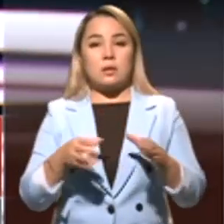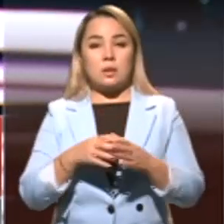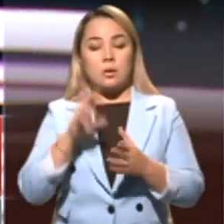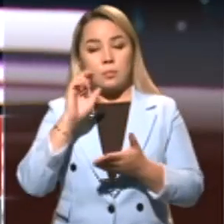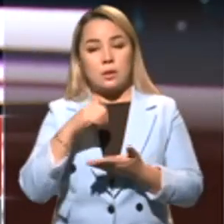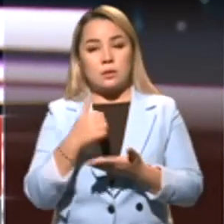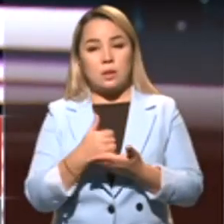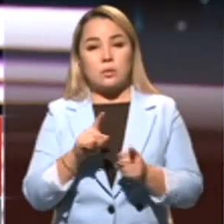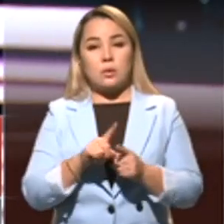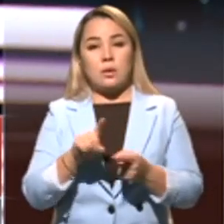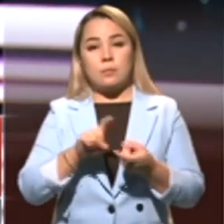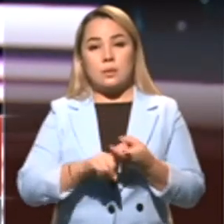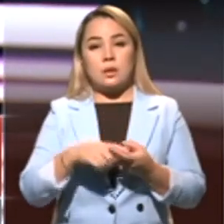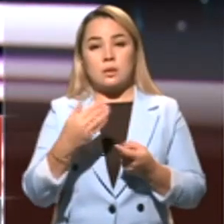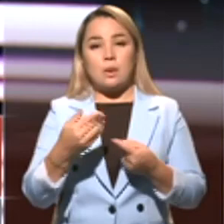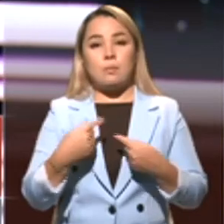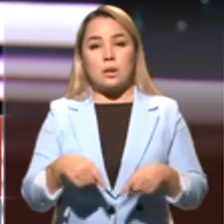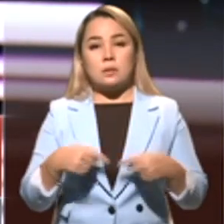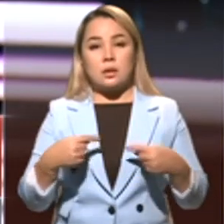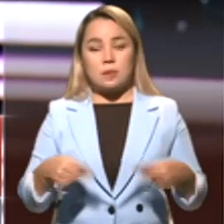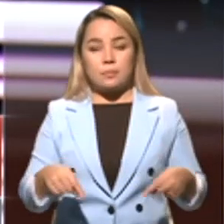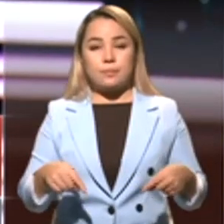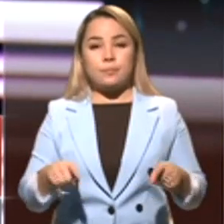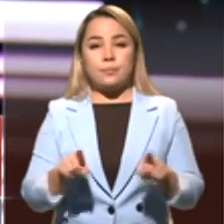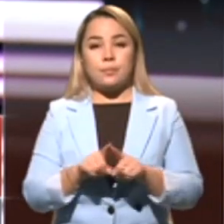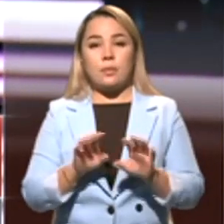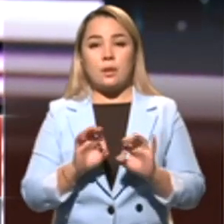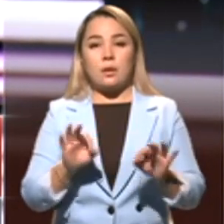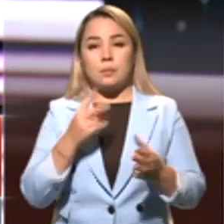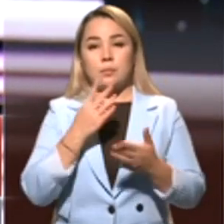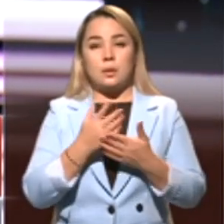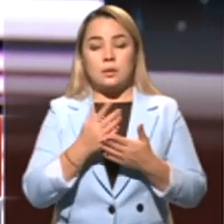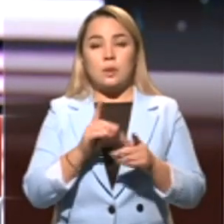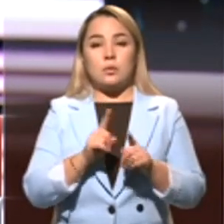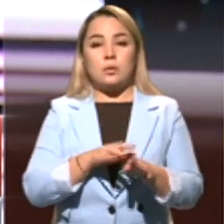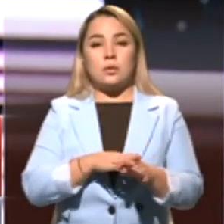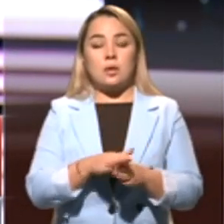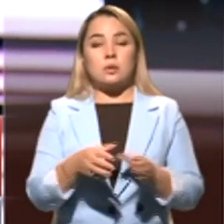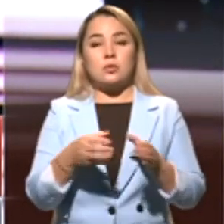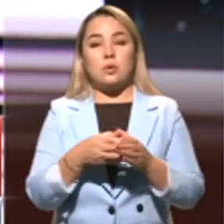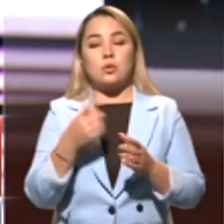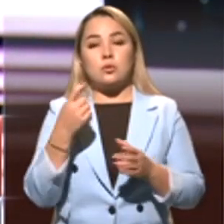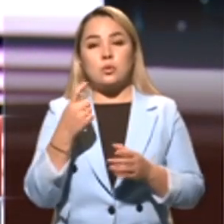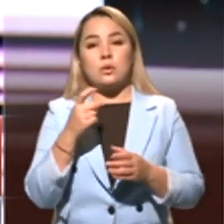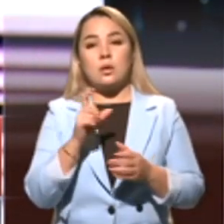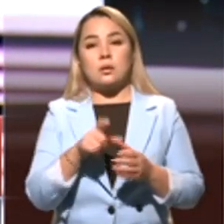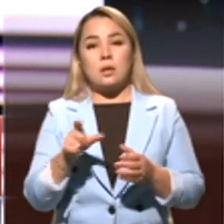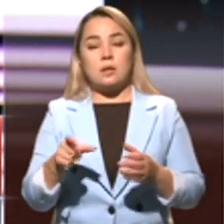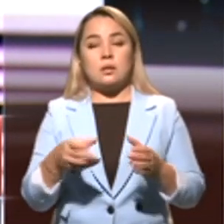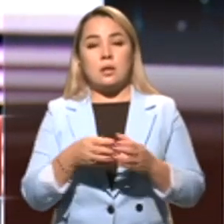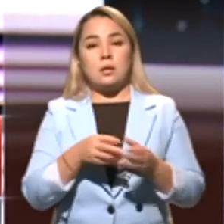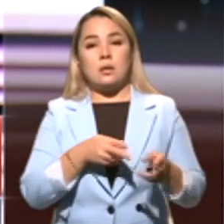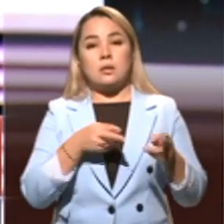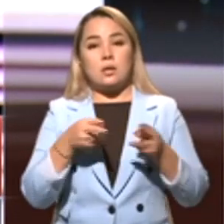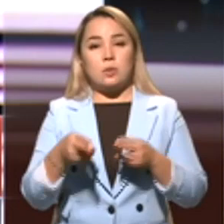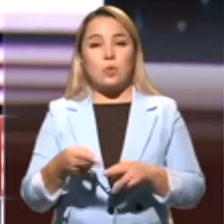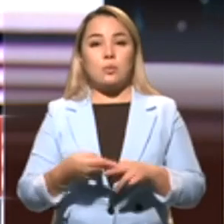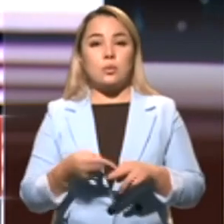Мемлекет басшысы ретінде. Басқа да енді айтулы 100-ден астам делегацияның келуі енді бұл шынымен